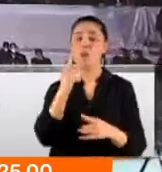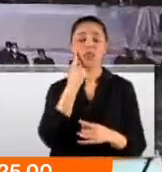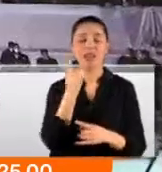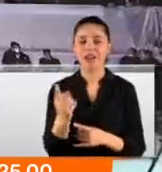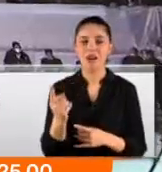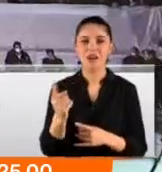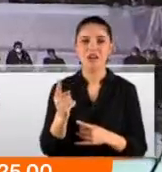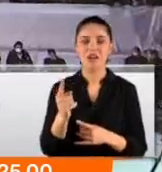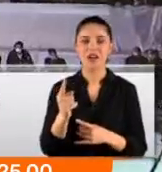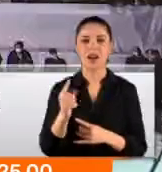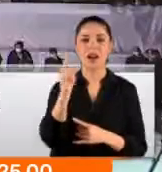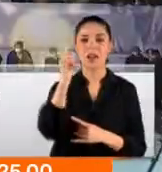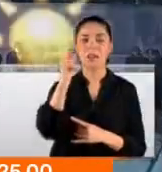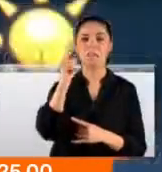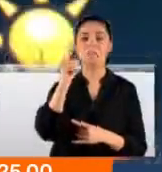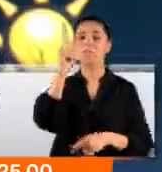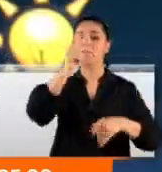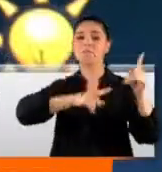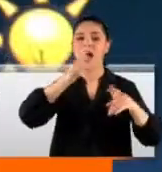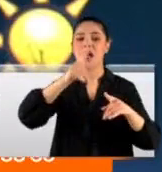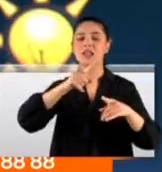Dolayısıyla bir yerlere